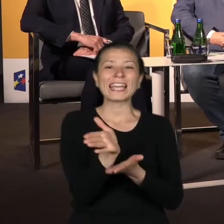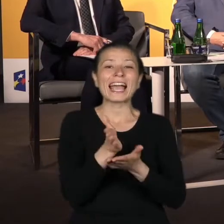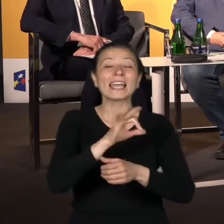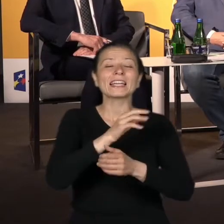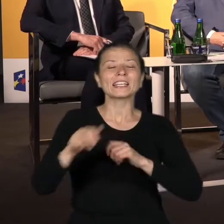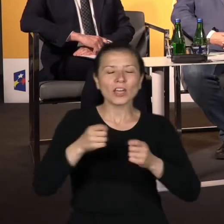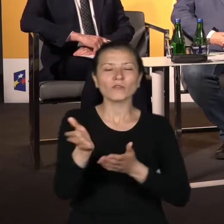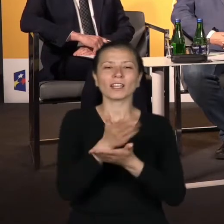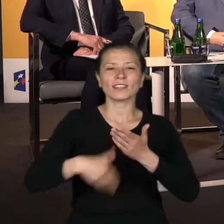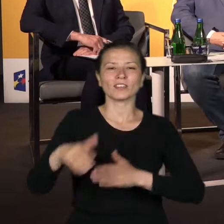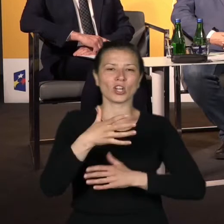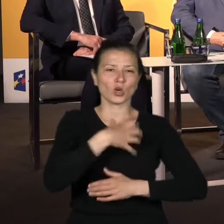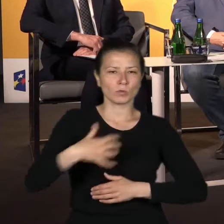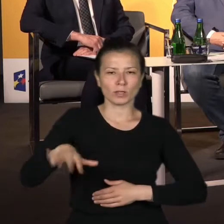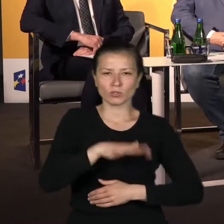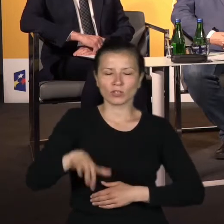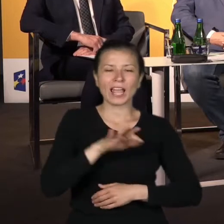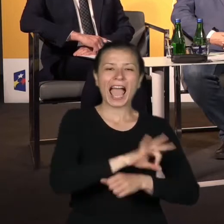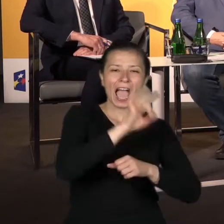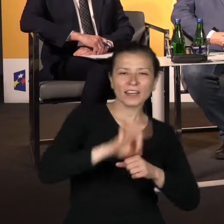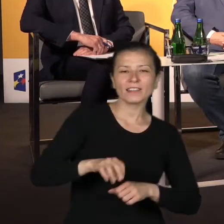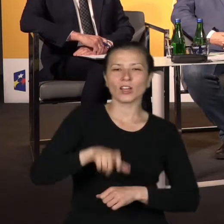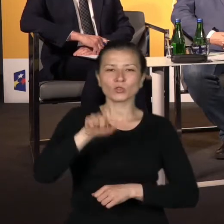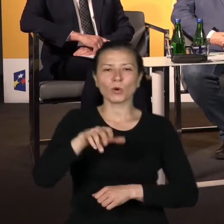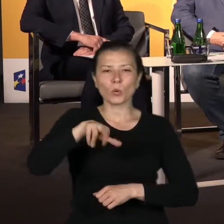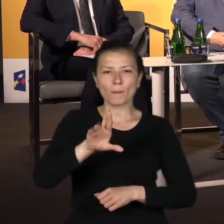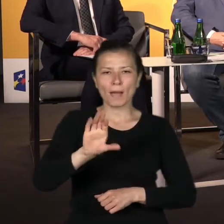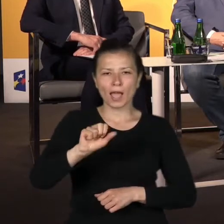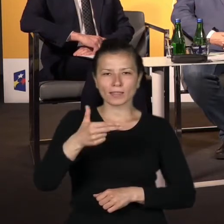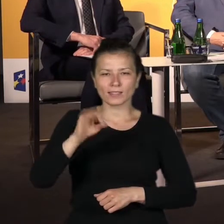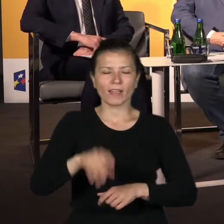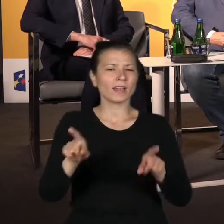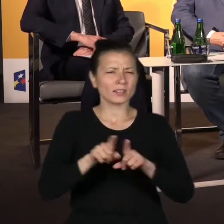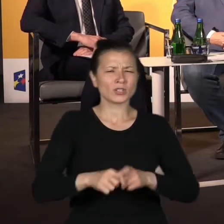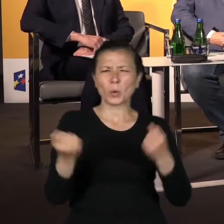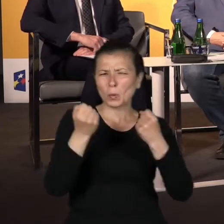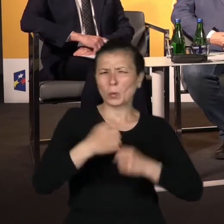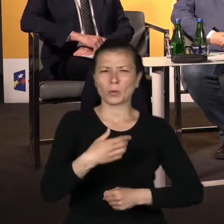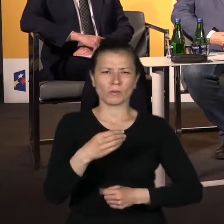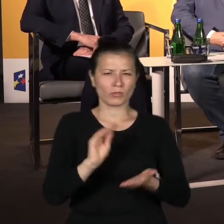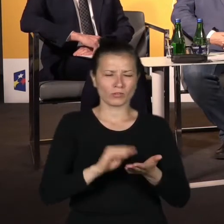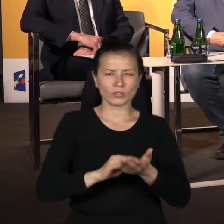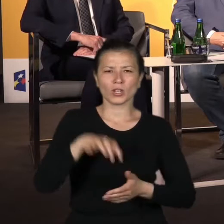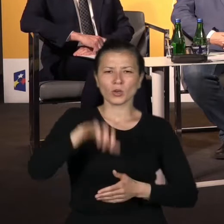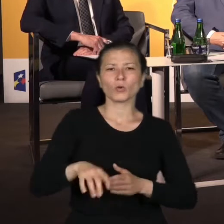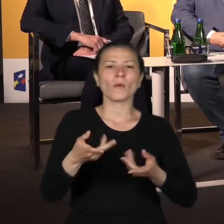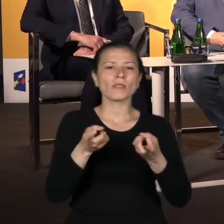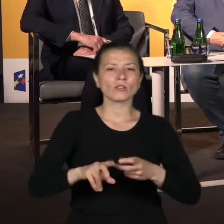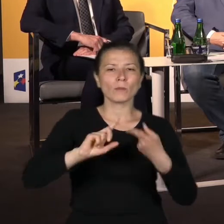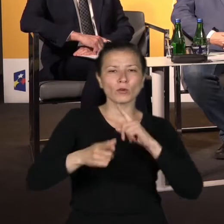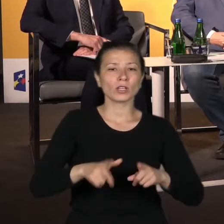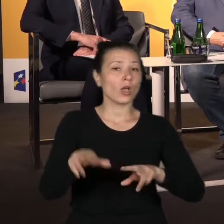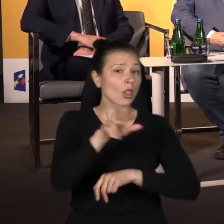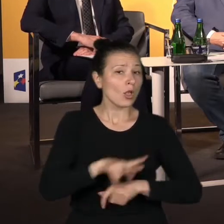Przestrzennej, architekt, urbanista, ale też osoba o bardzo bogatym doświadczeniu, jeżeli chodzi o tworzenie polityk lokalnych,